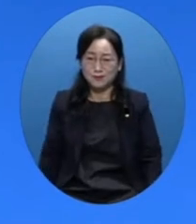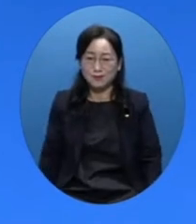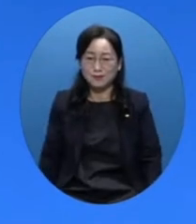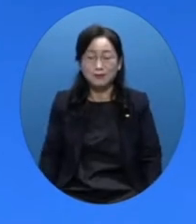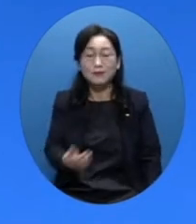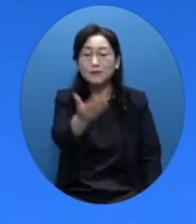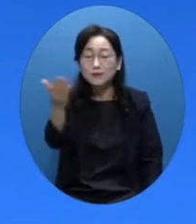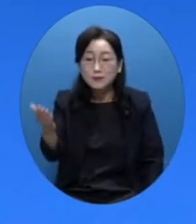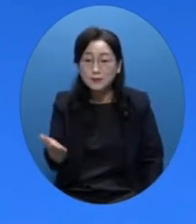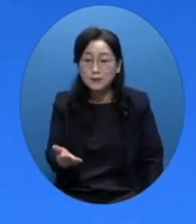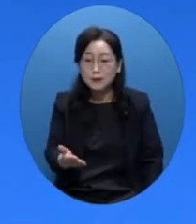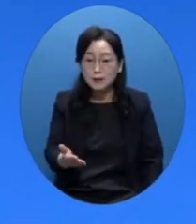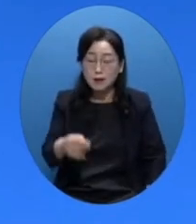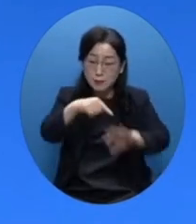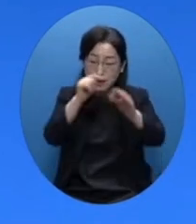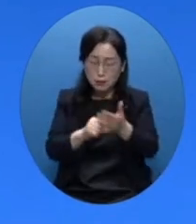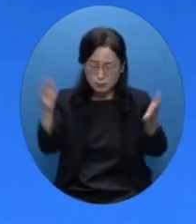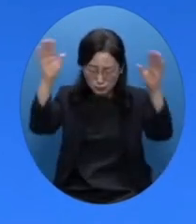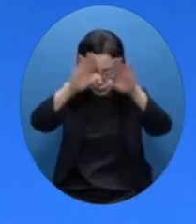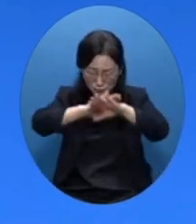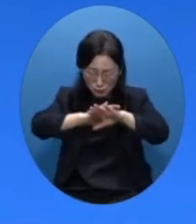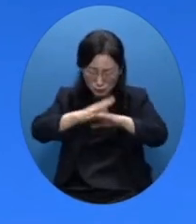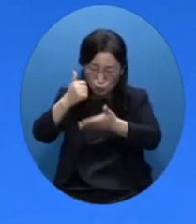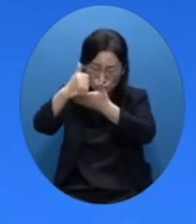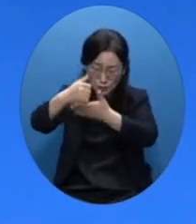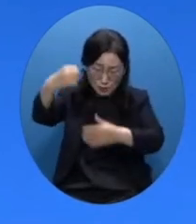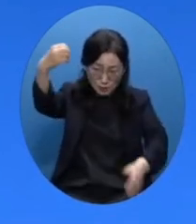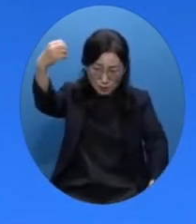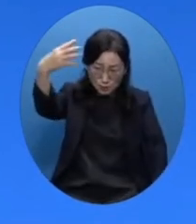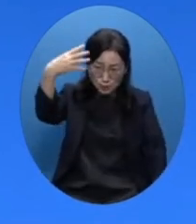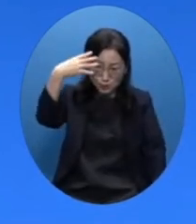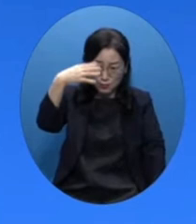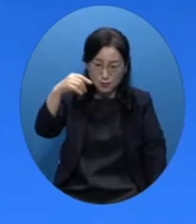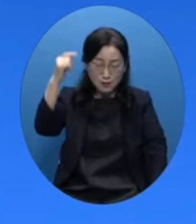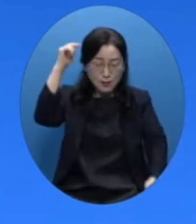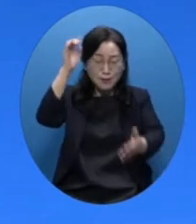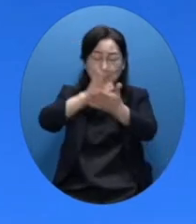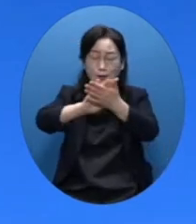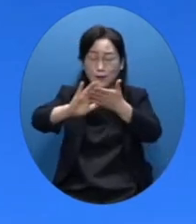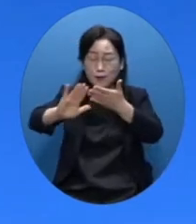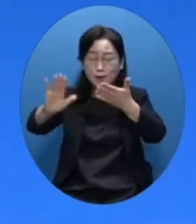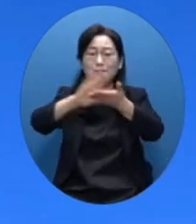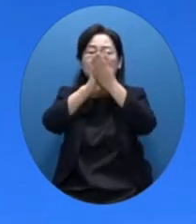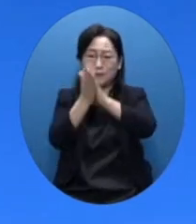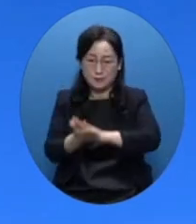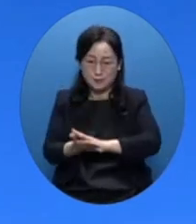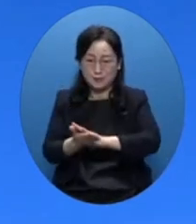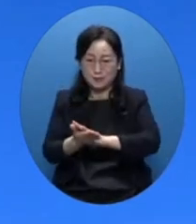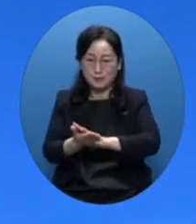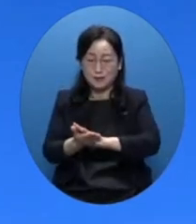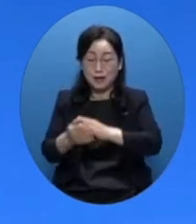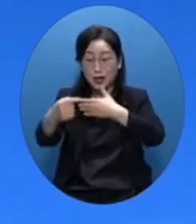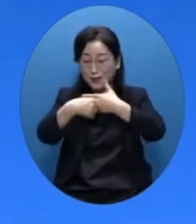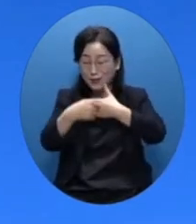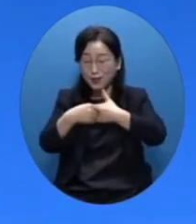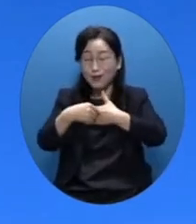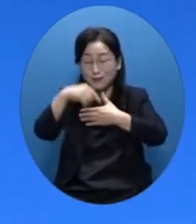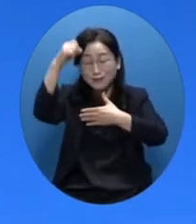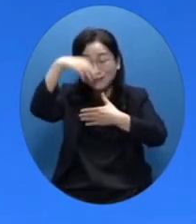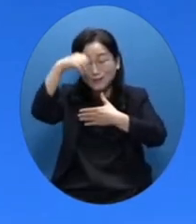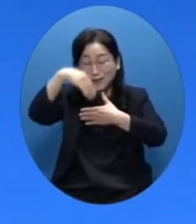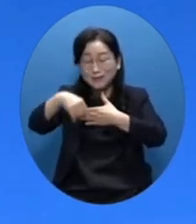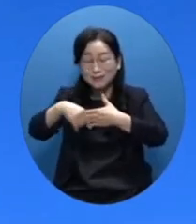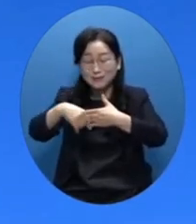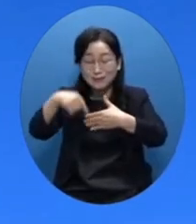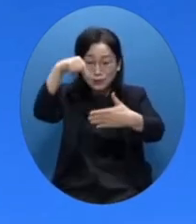여러분 마음에 어두워질 때 주님이 등불을 켜 줘야 여러분 마음에 평안함이 다가오는 것입니다 근데 겉으로는 아무렇지 않은 것처럼 하나도